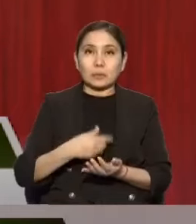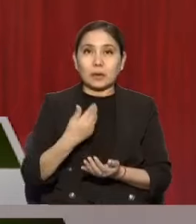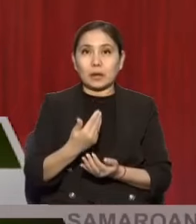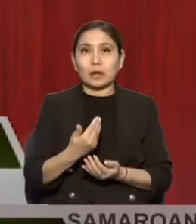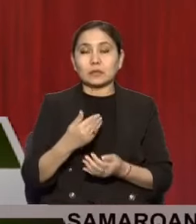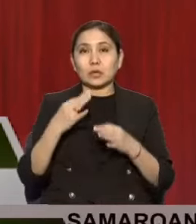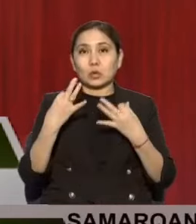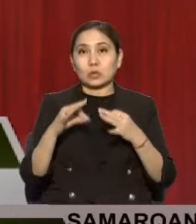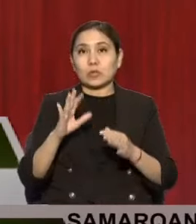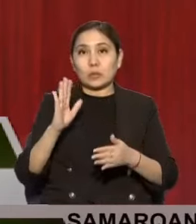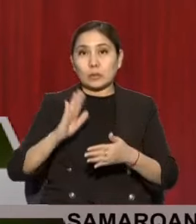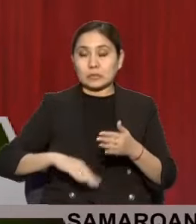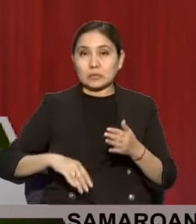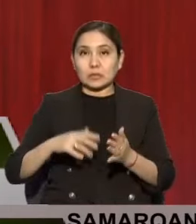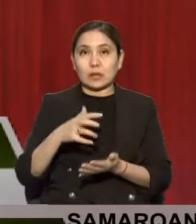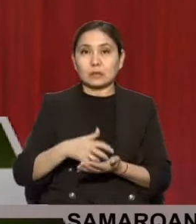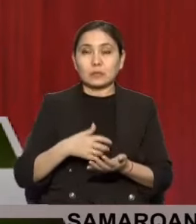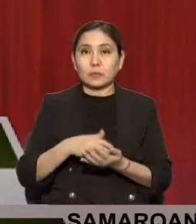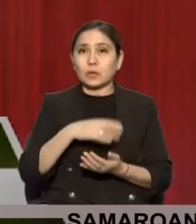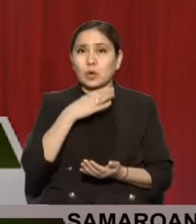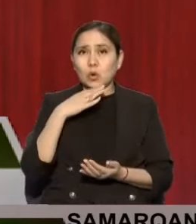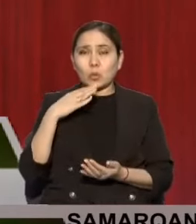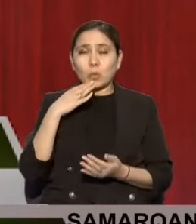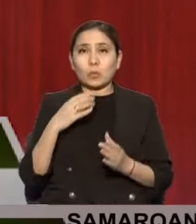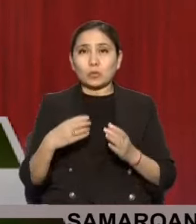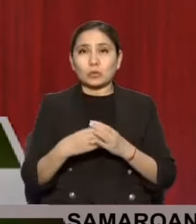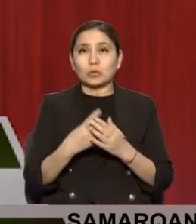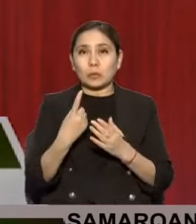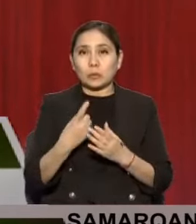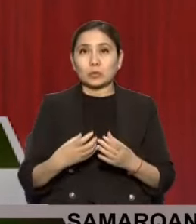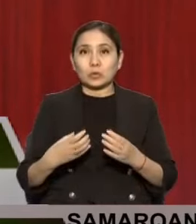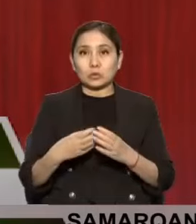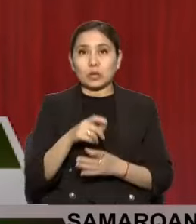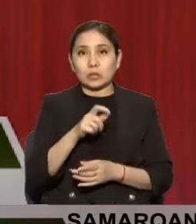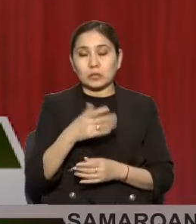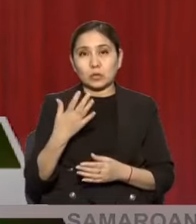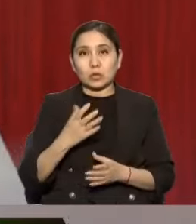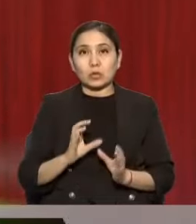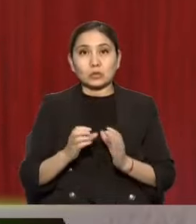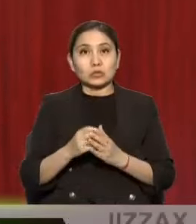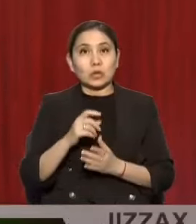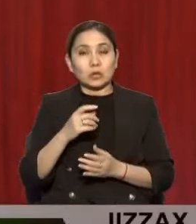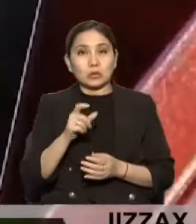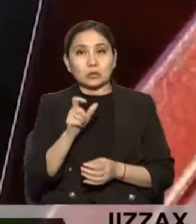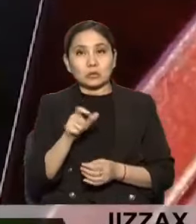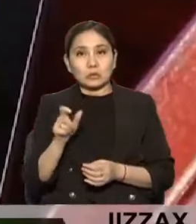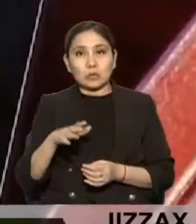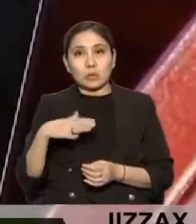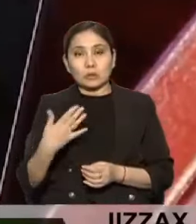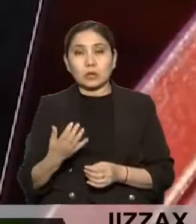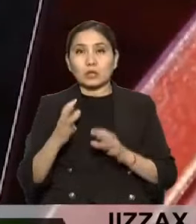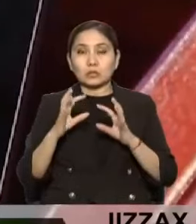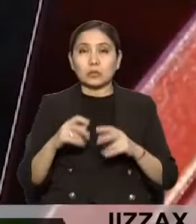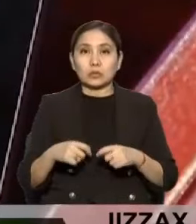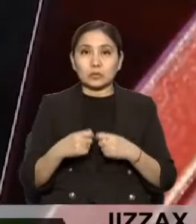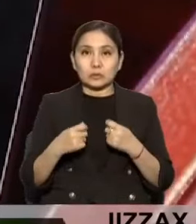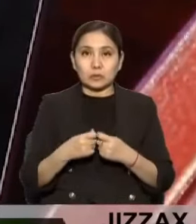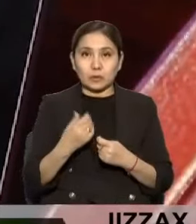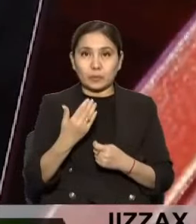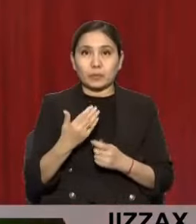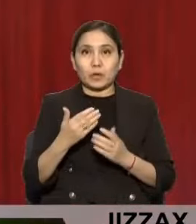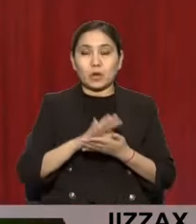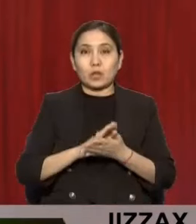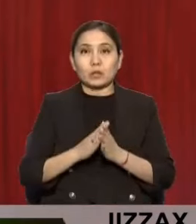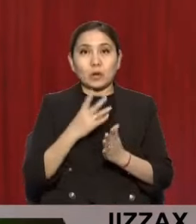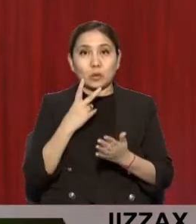usulida ruxsatnomasiz qazib olish ko'p miqdorda bir guruh shaxslar yoki uyushgan guruh tomonidan sodir etishni og'irlatuvchi holat